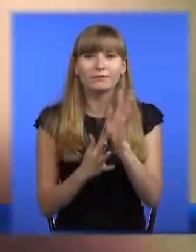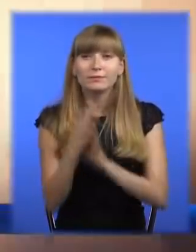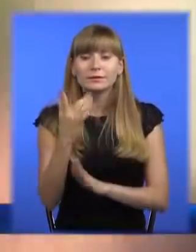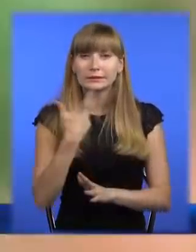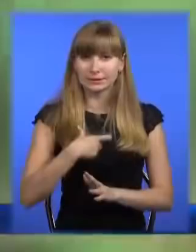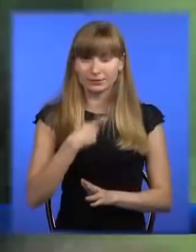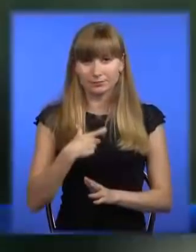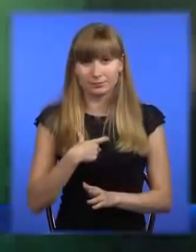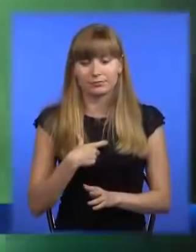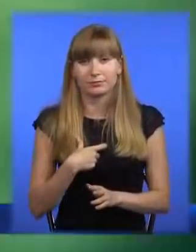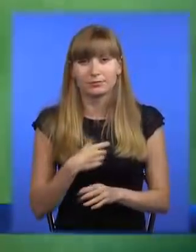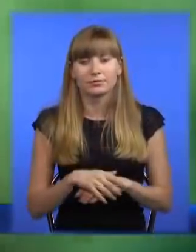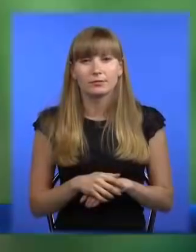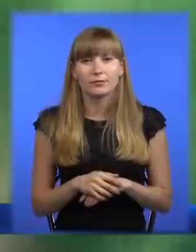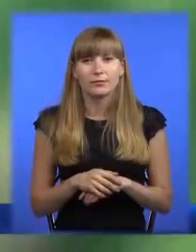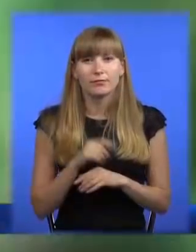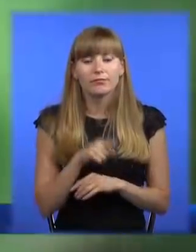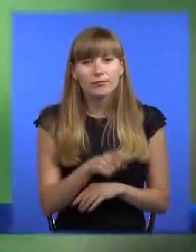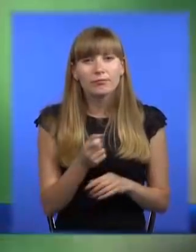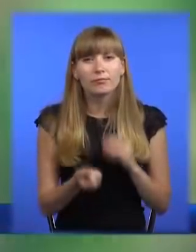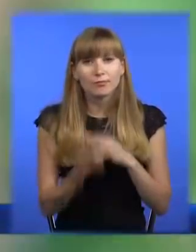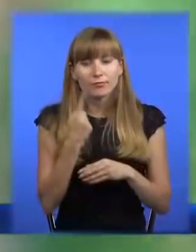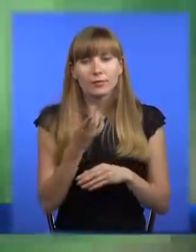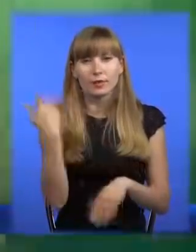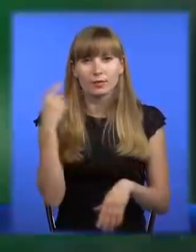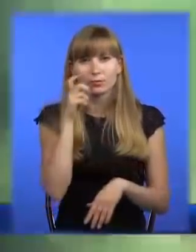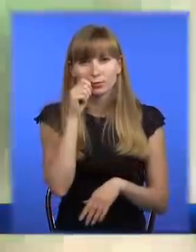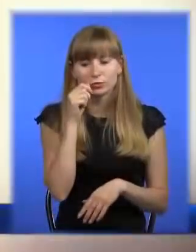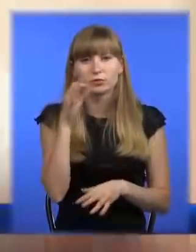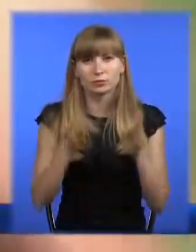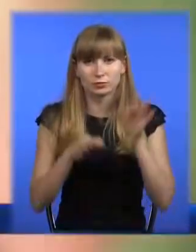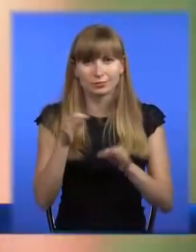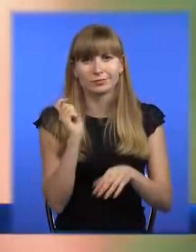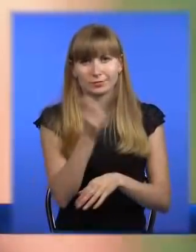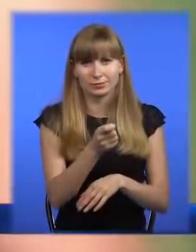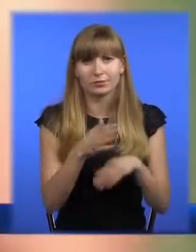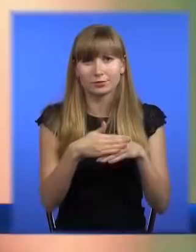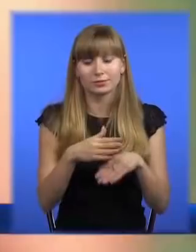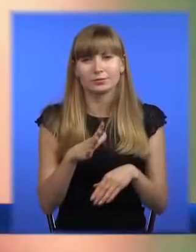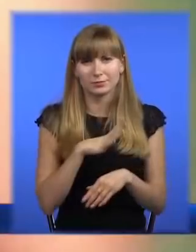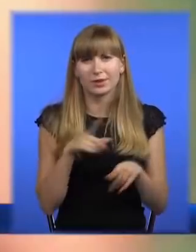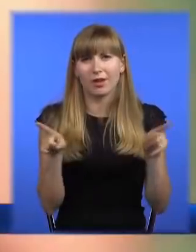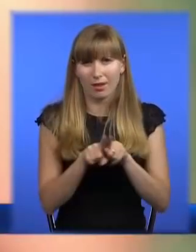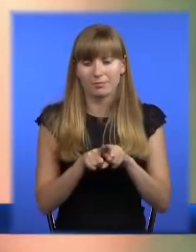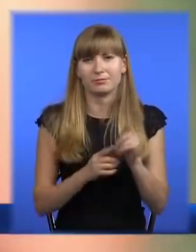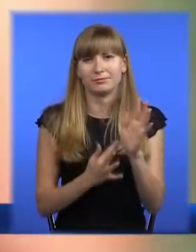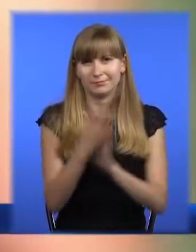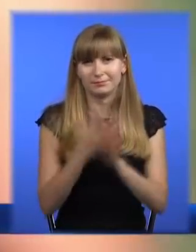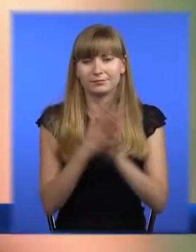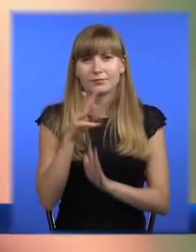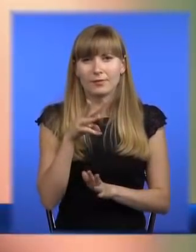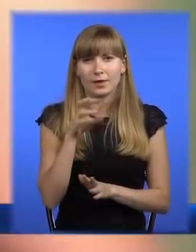вирощував начебто для власного вживання. З'ясувалося, раніше чоловік був неодноразово засуджений за аналогічні